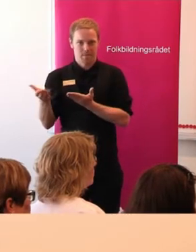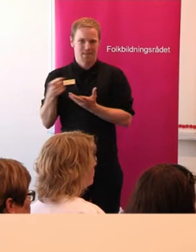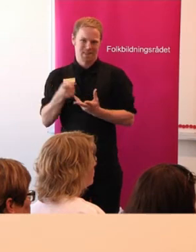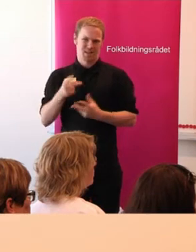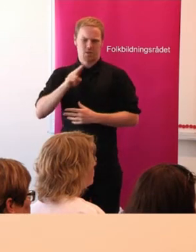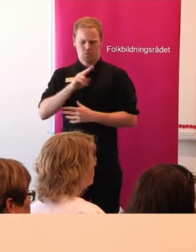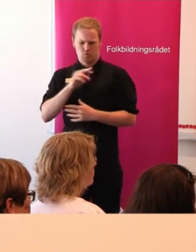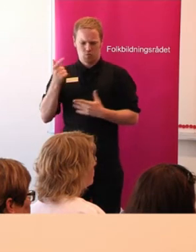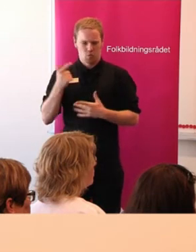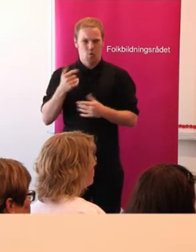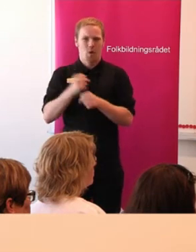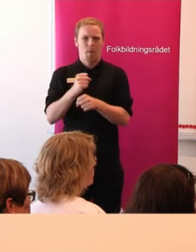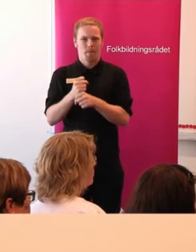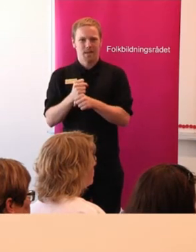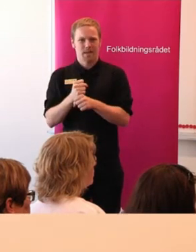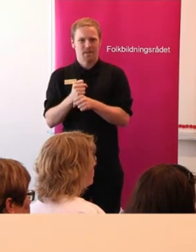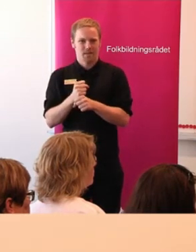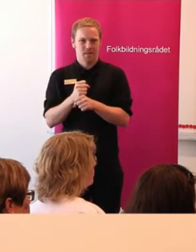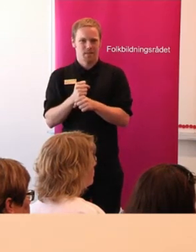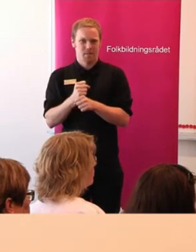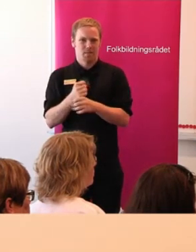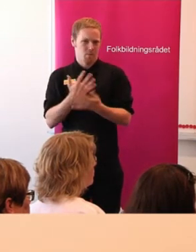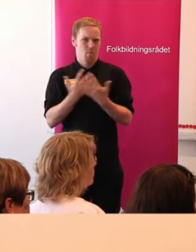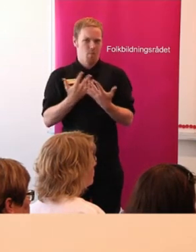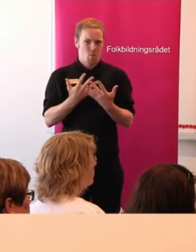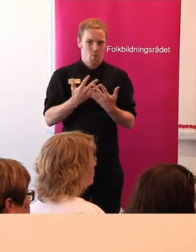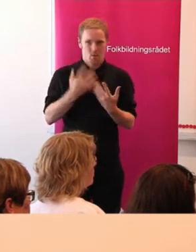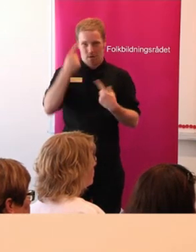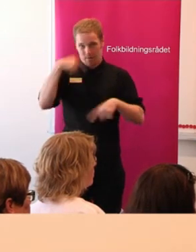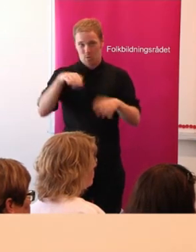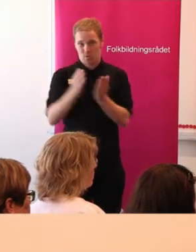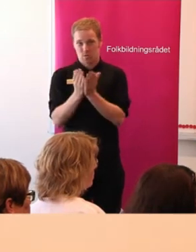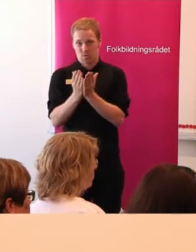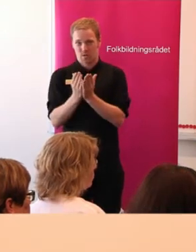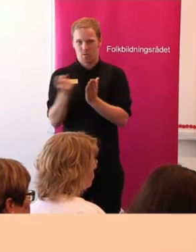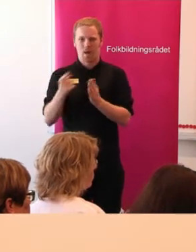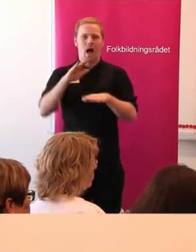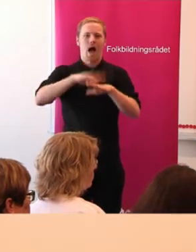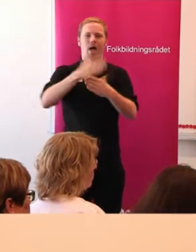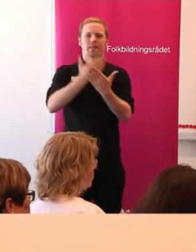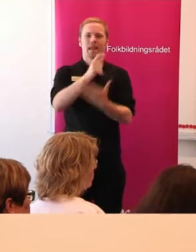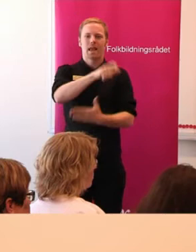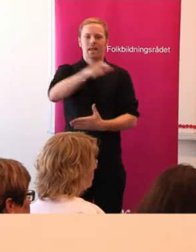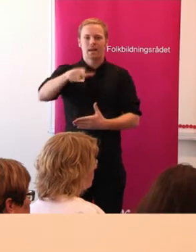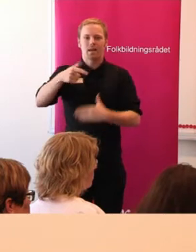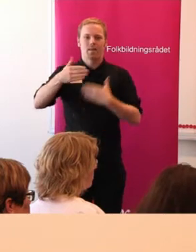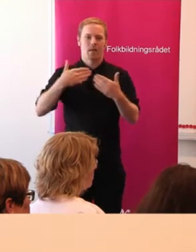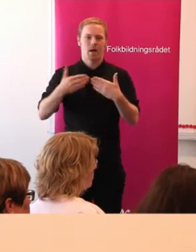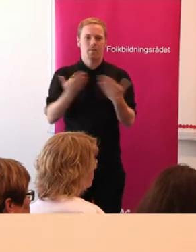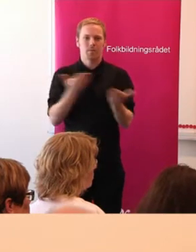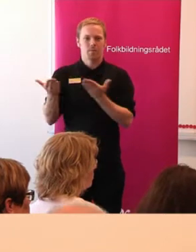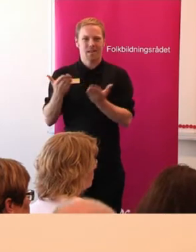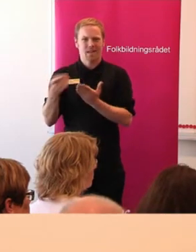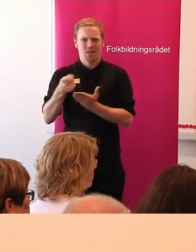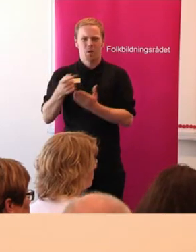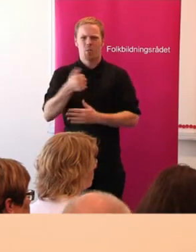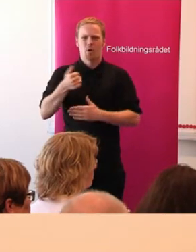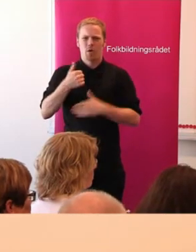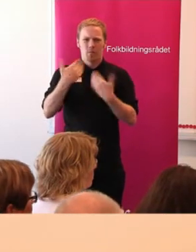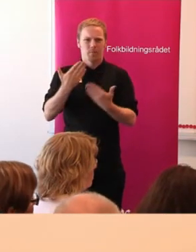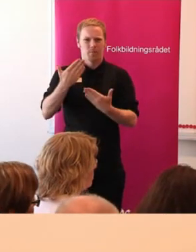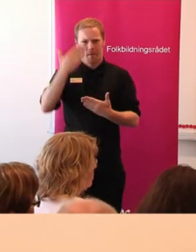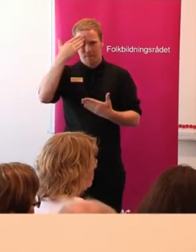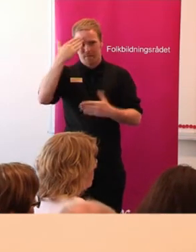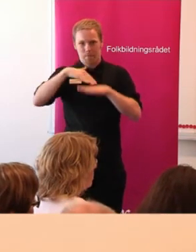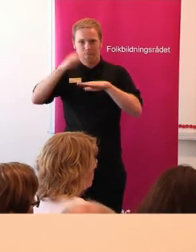folkhögskolor. Väldigt många handläggare på Arbetsförmedlingen behöver få veta mer om vad folkhögskola är för någonting. Och